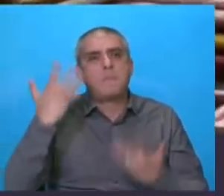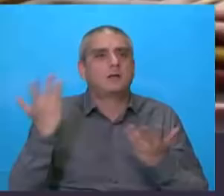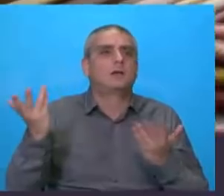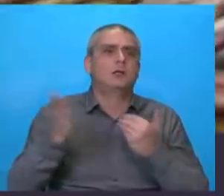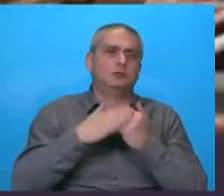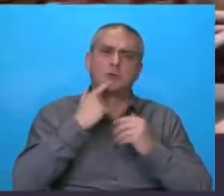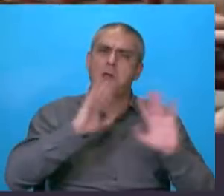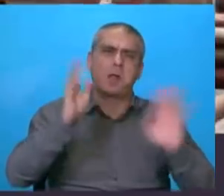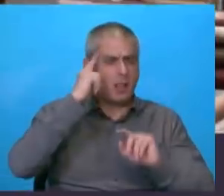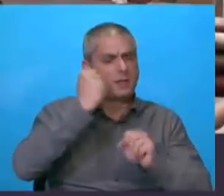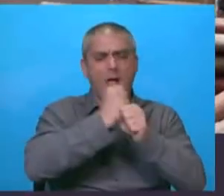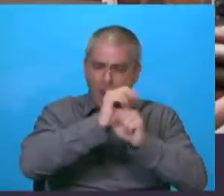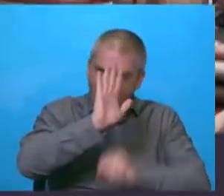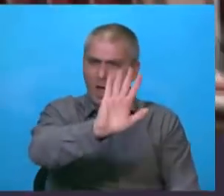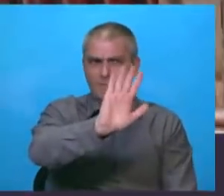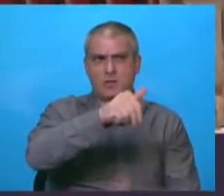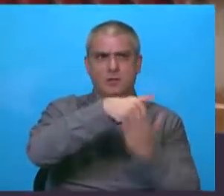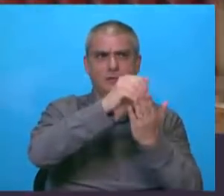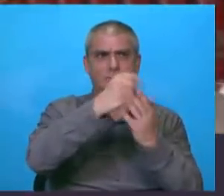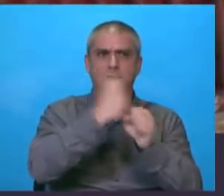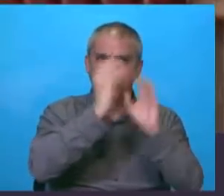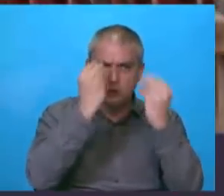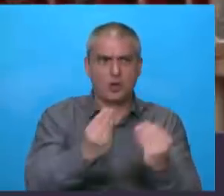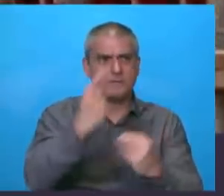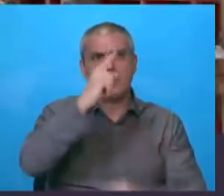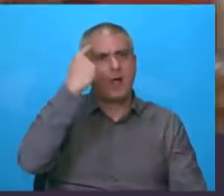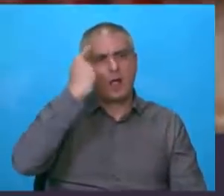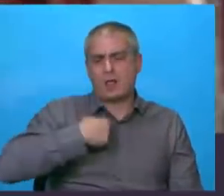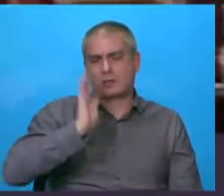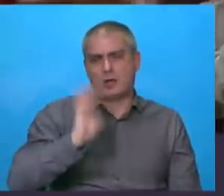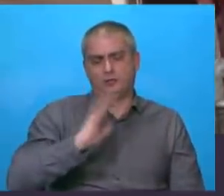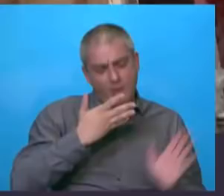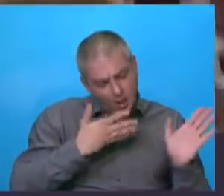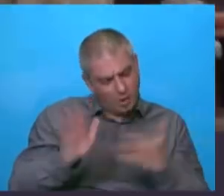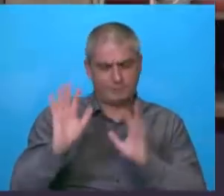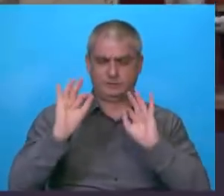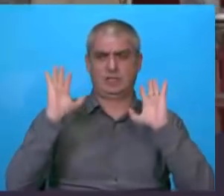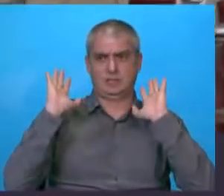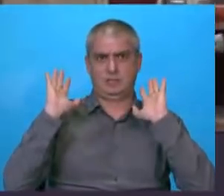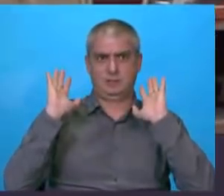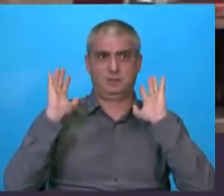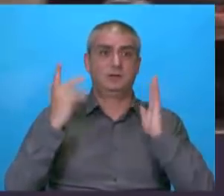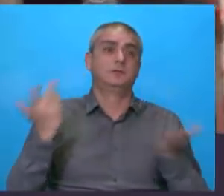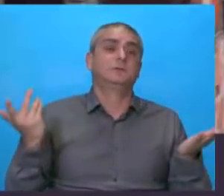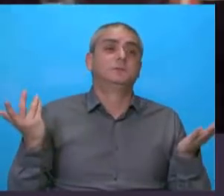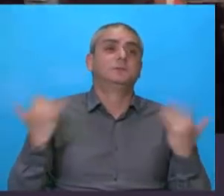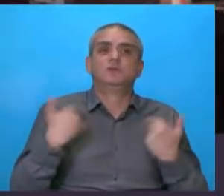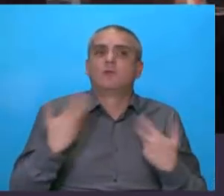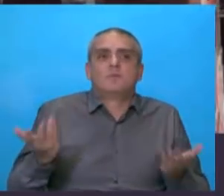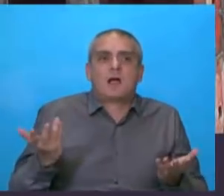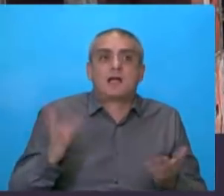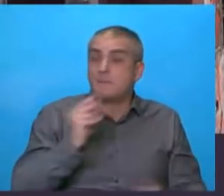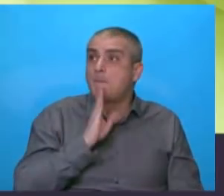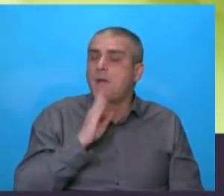תעשי עבודה, תעשי טוב, לא חושב אנחנו, הכול בסדר. עכשיו מה אנחנו חושב? אם יש בעיה,